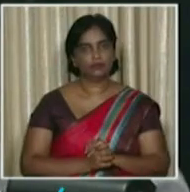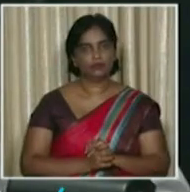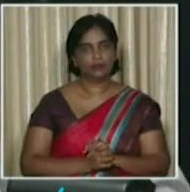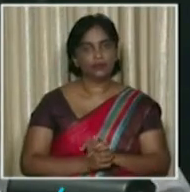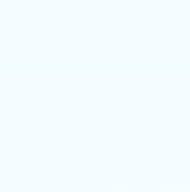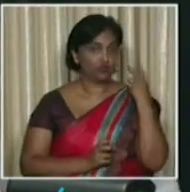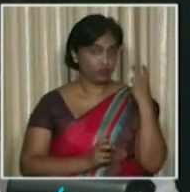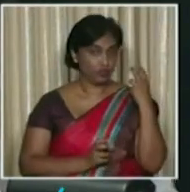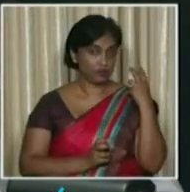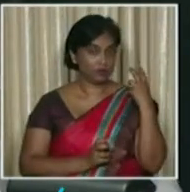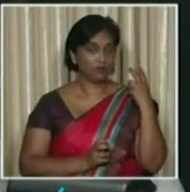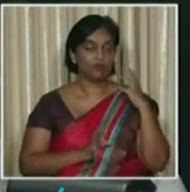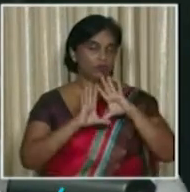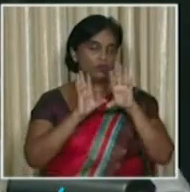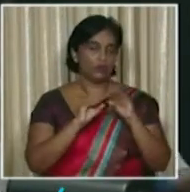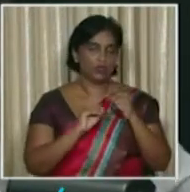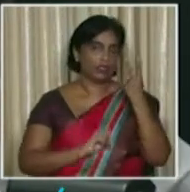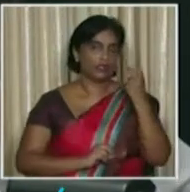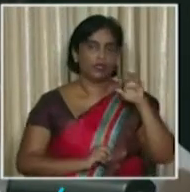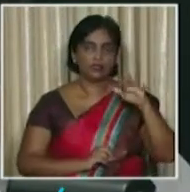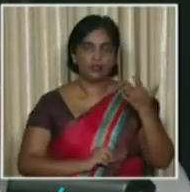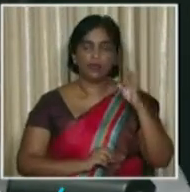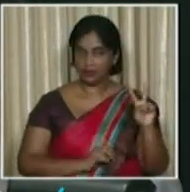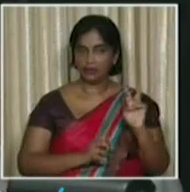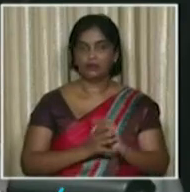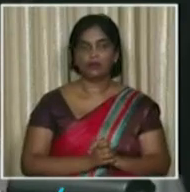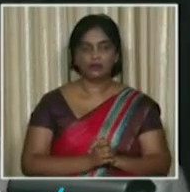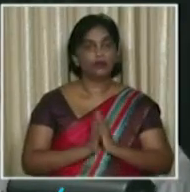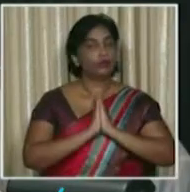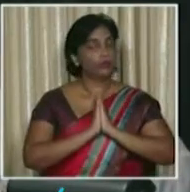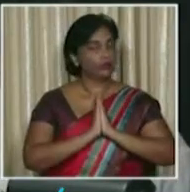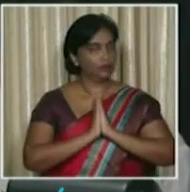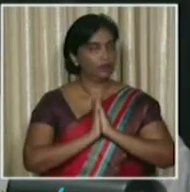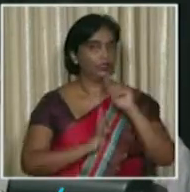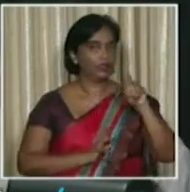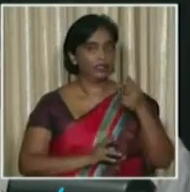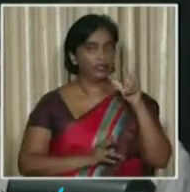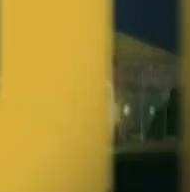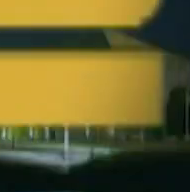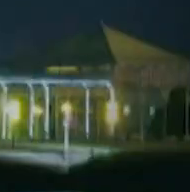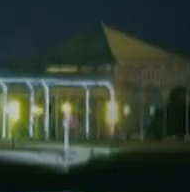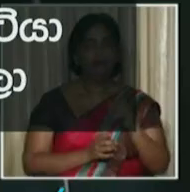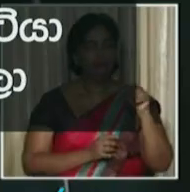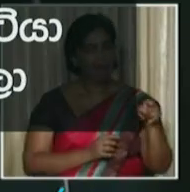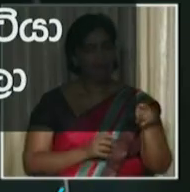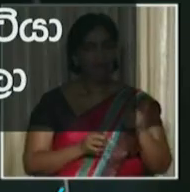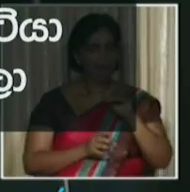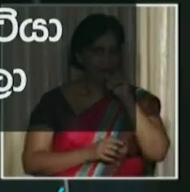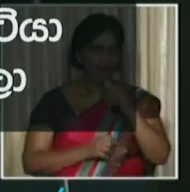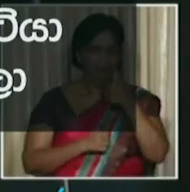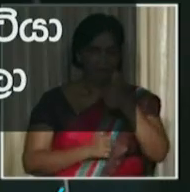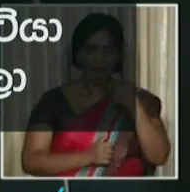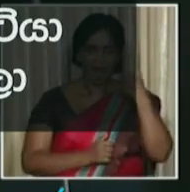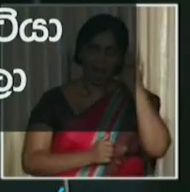එයින් මුස්ලිම් පොදුවේ ගත්තොත් 2992යි බෞද්ධ 287යි That a